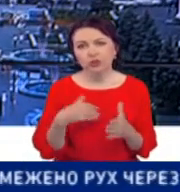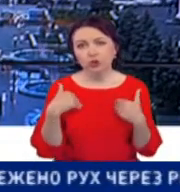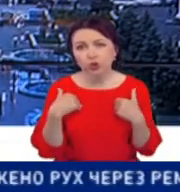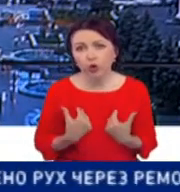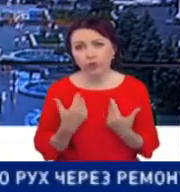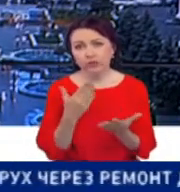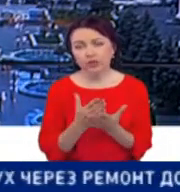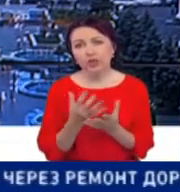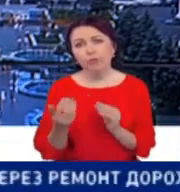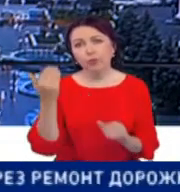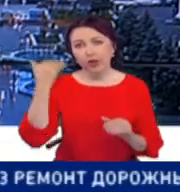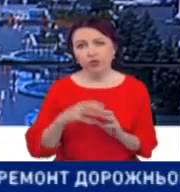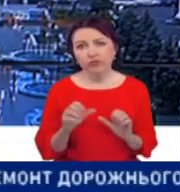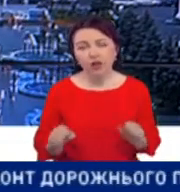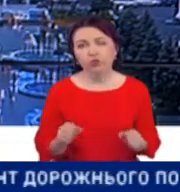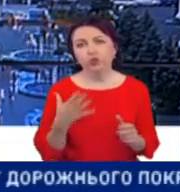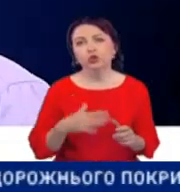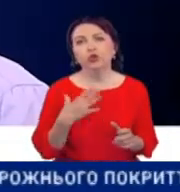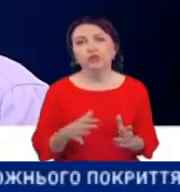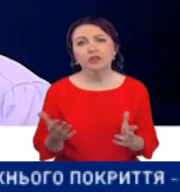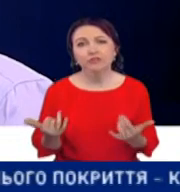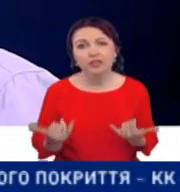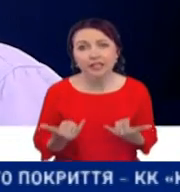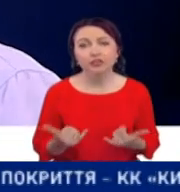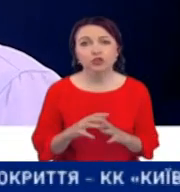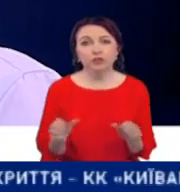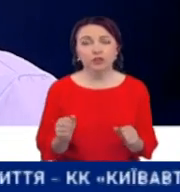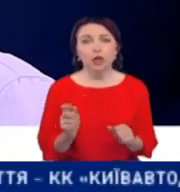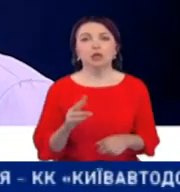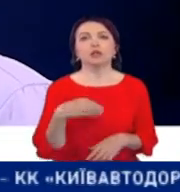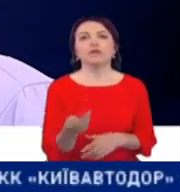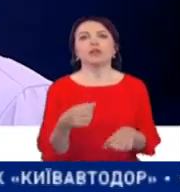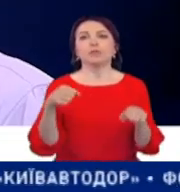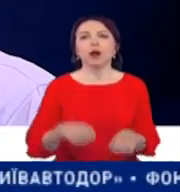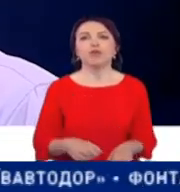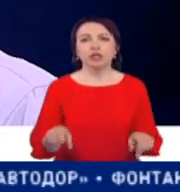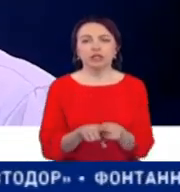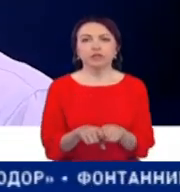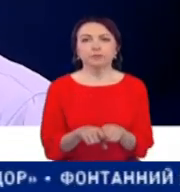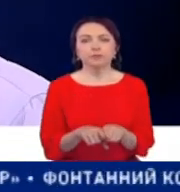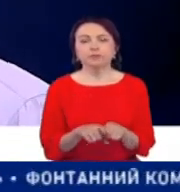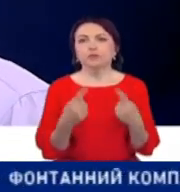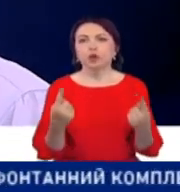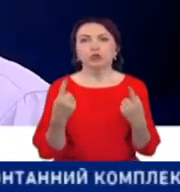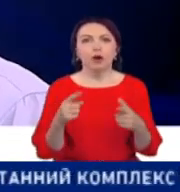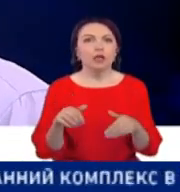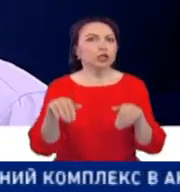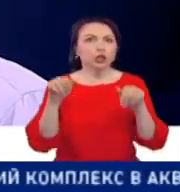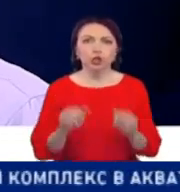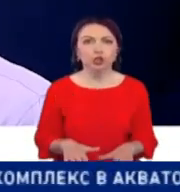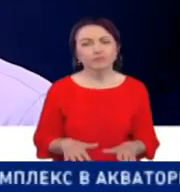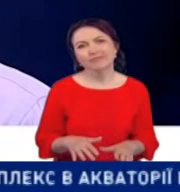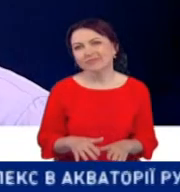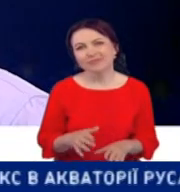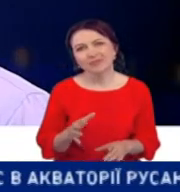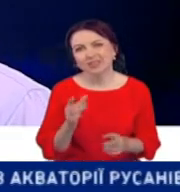розчароване попередньою владою, очікування від нинішньої влади, давати зараз право таких глобальних рішень, ну, не на